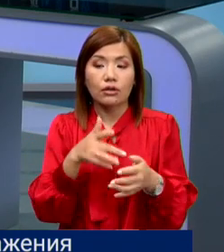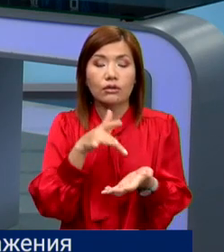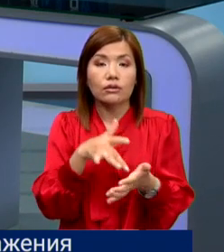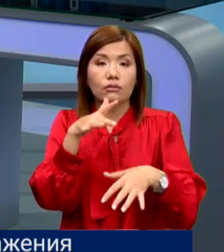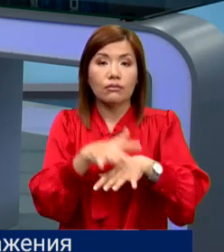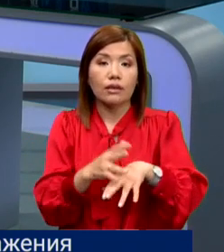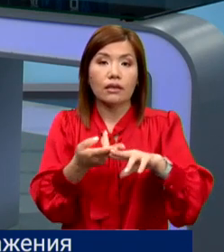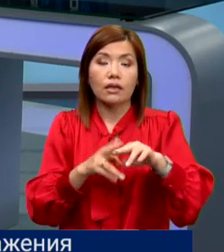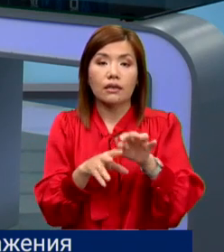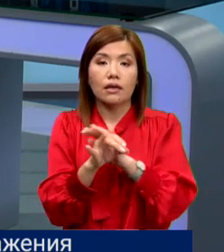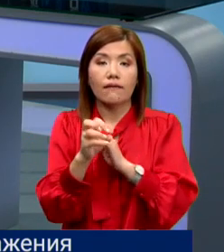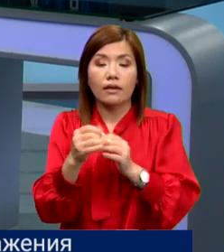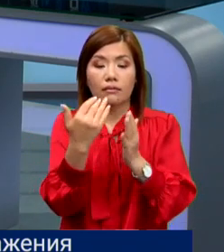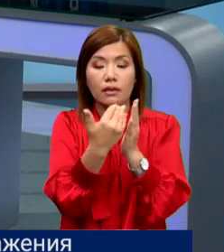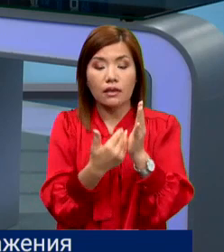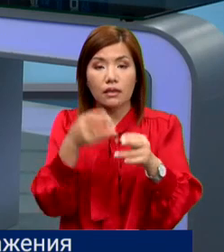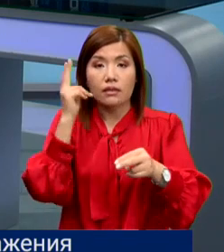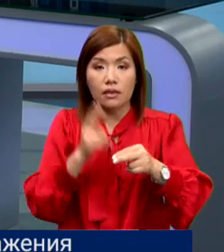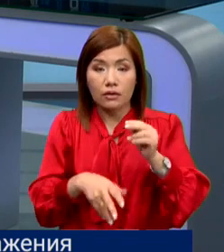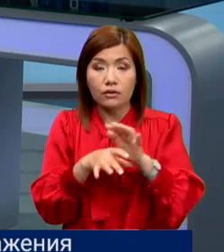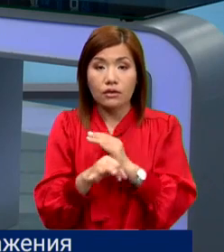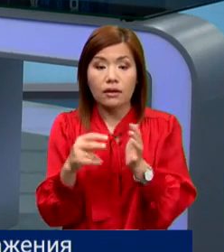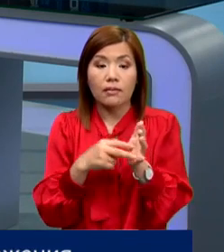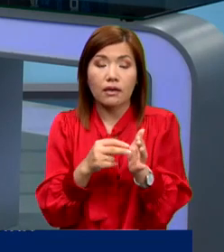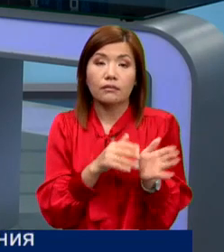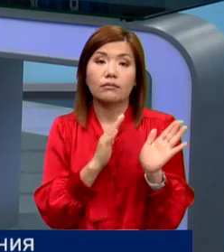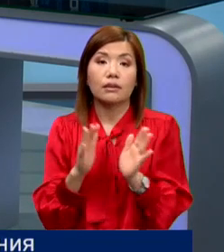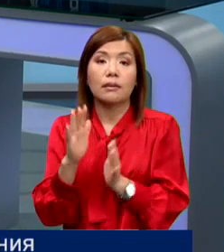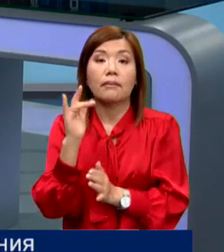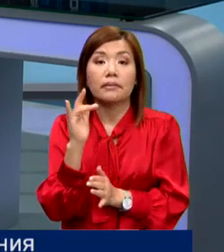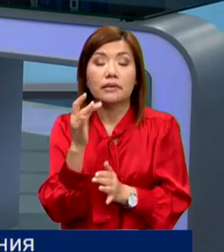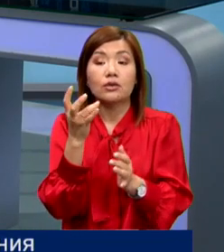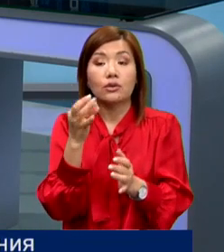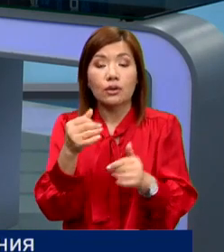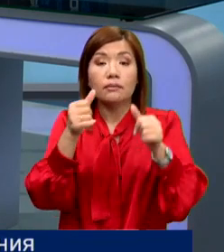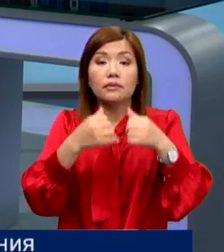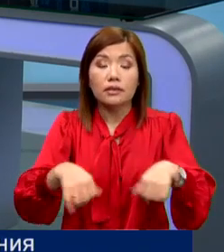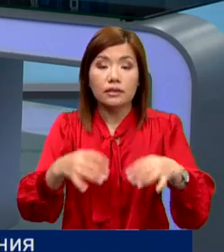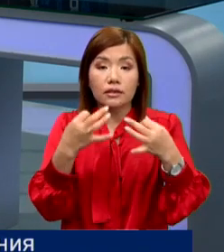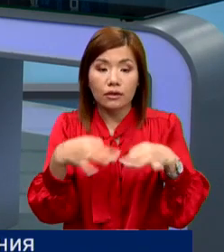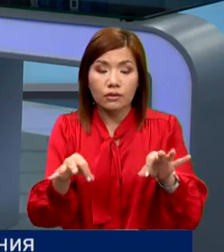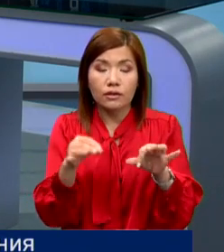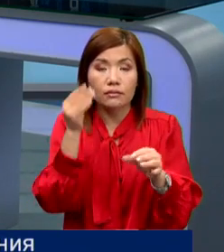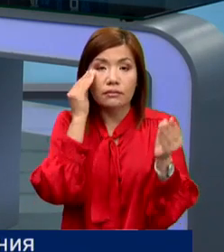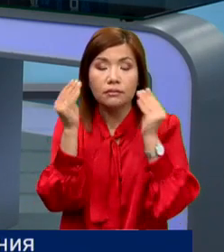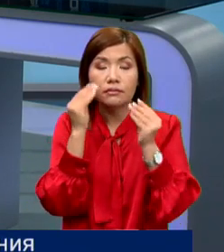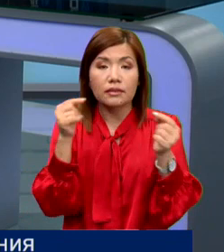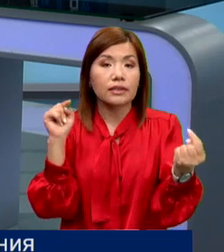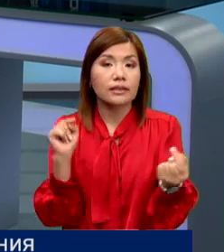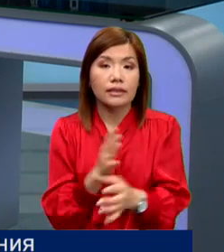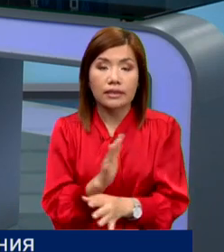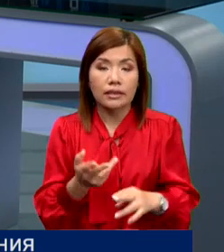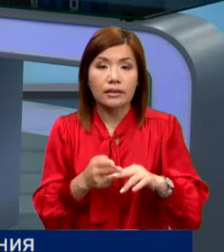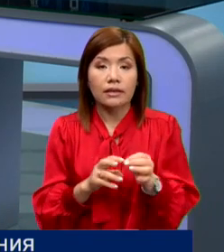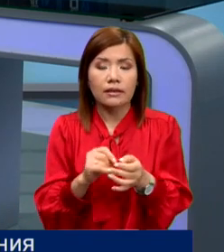пікірінше, мемлекеттік бағдарламалар аяқталса, баға да тұрақталар еді. Алайда тәуелсіз сарапшылар мұнымен келіспейді. Сонымен жылжымайтын